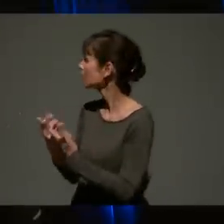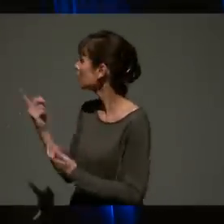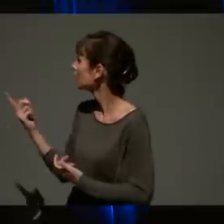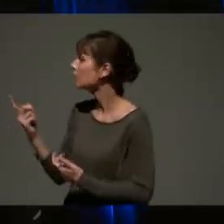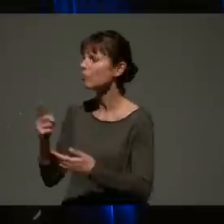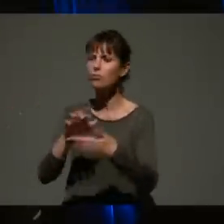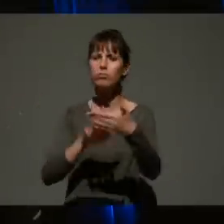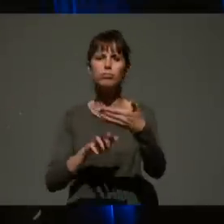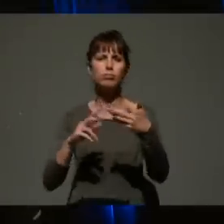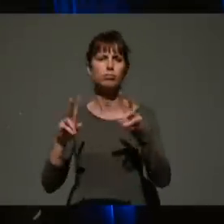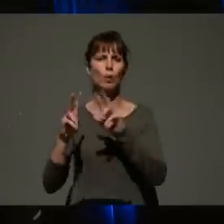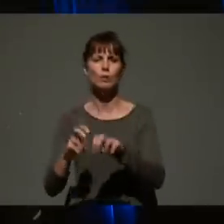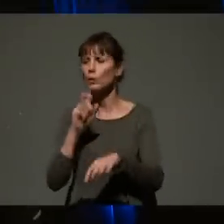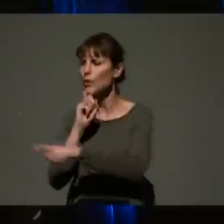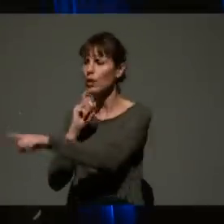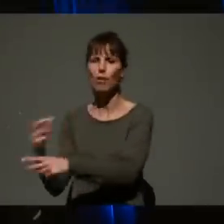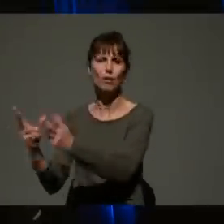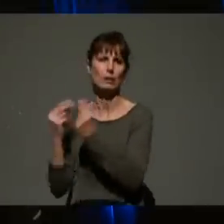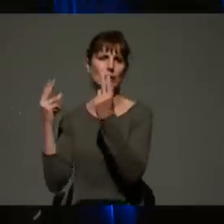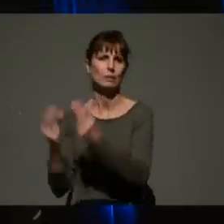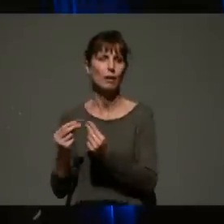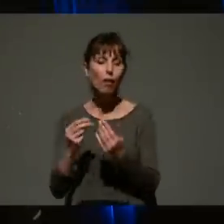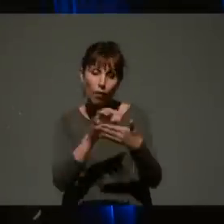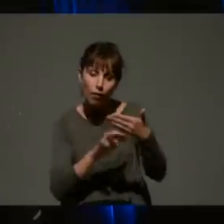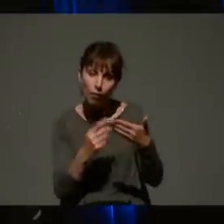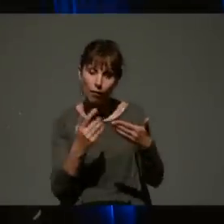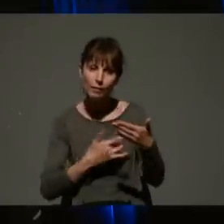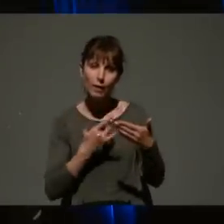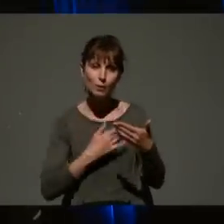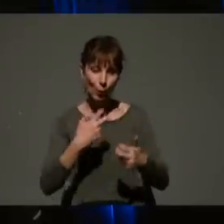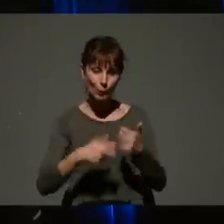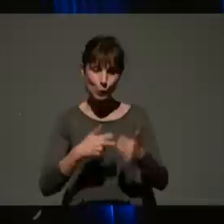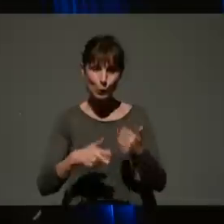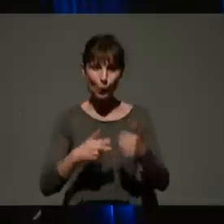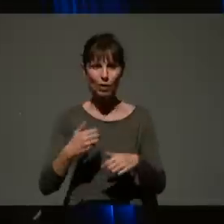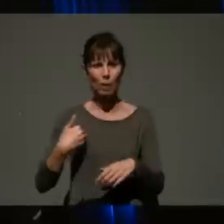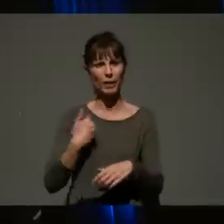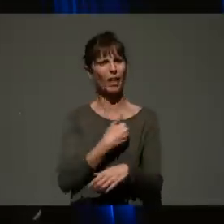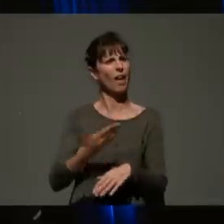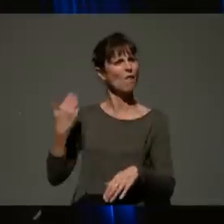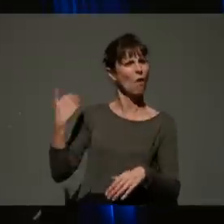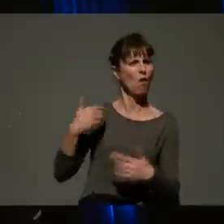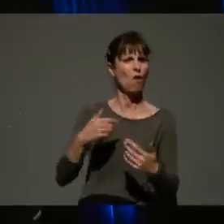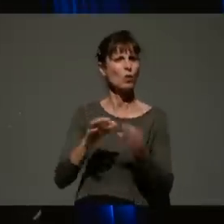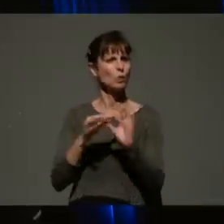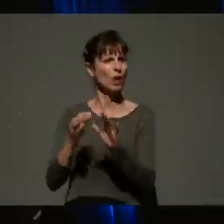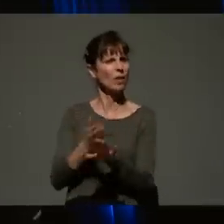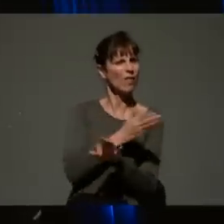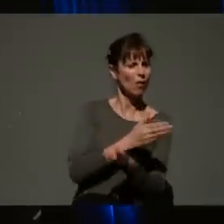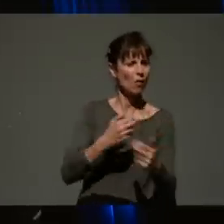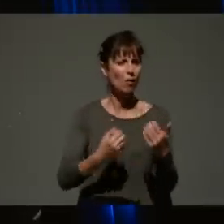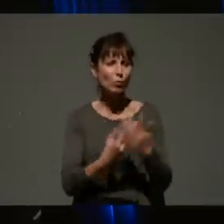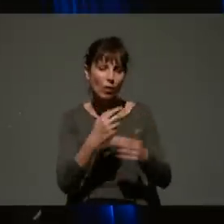Sandra parlera sûrement mieux que moi, l'évolution des chaussures. Ça, c'était aussi avant Pékin, où on voit des nouvelles chaussures, je ne sais pas ce qu'elles sont